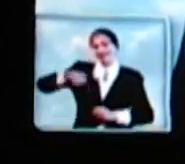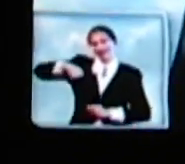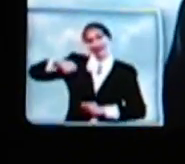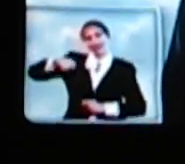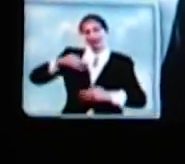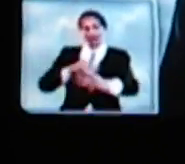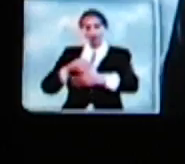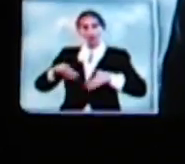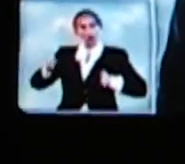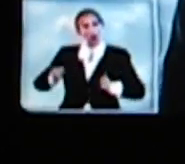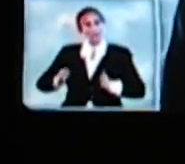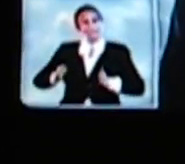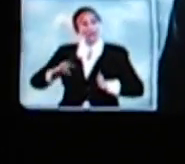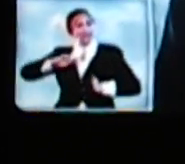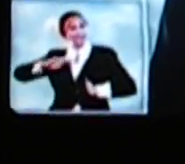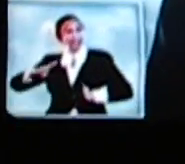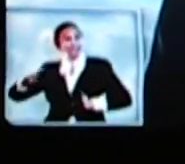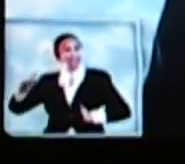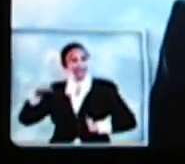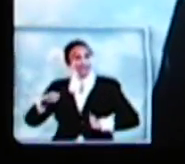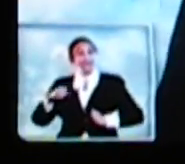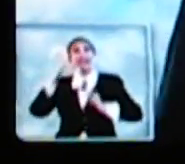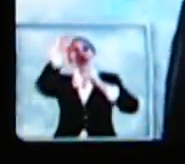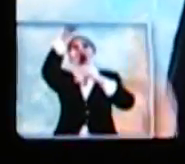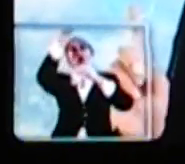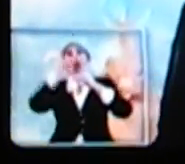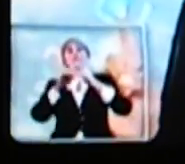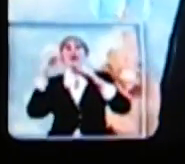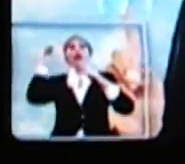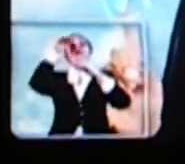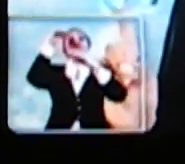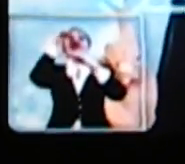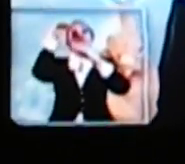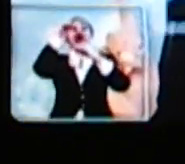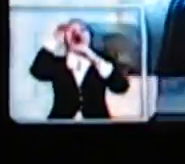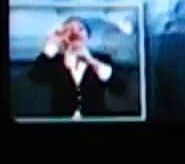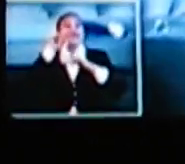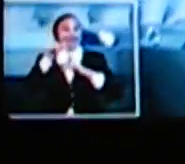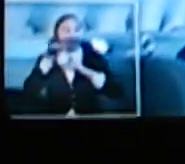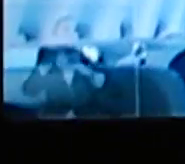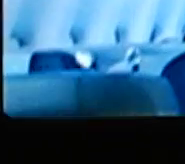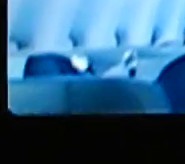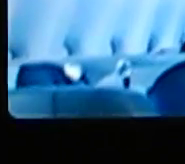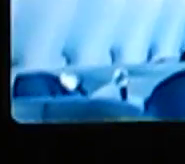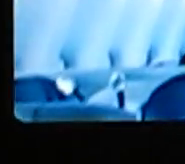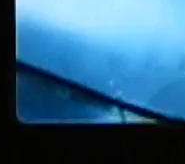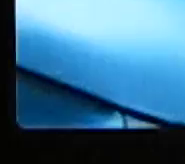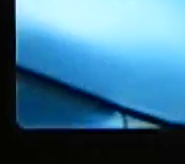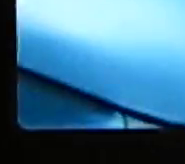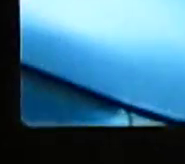وضع حقائب اليد وأمتعتكم الشخصية بالأرفف العلوية المخصصة لذلك